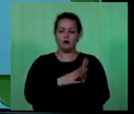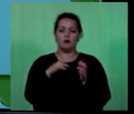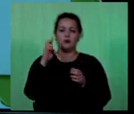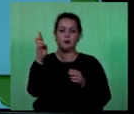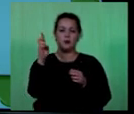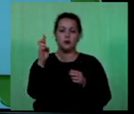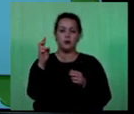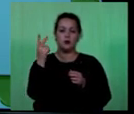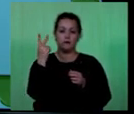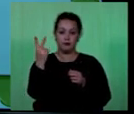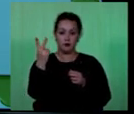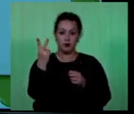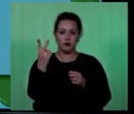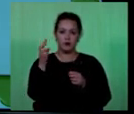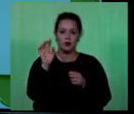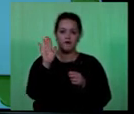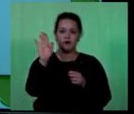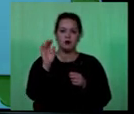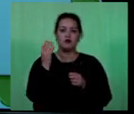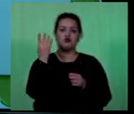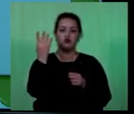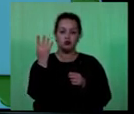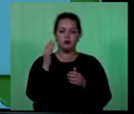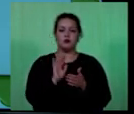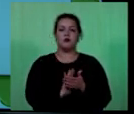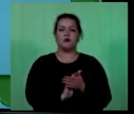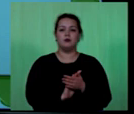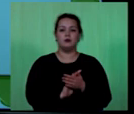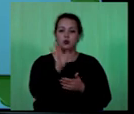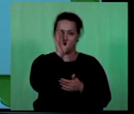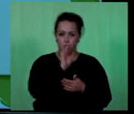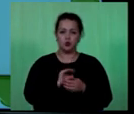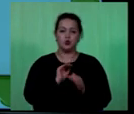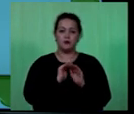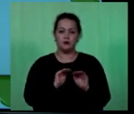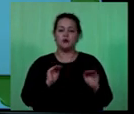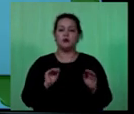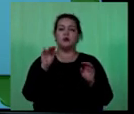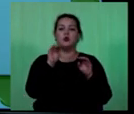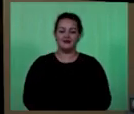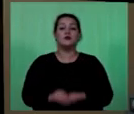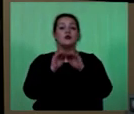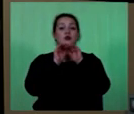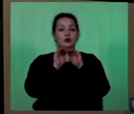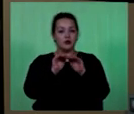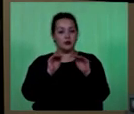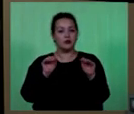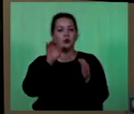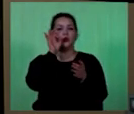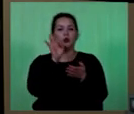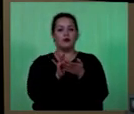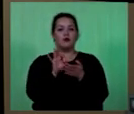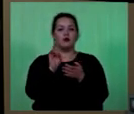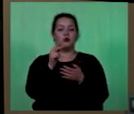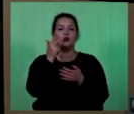b2 в 4 успевайте ребята молодцы ответим на